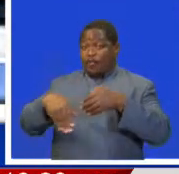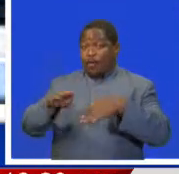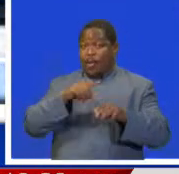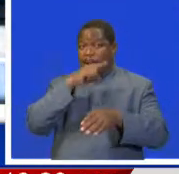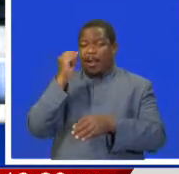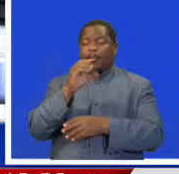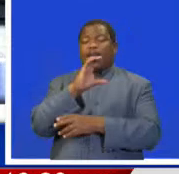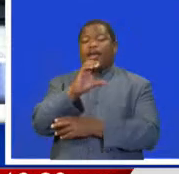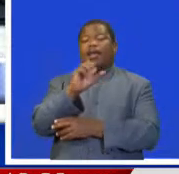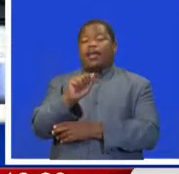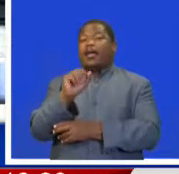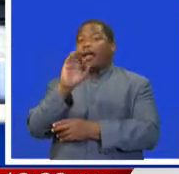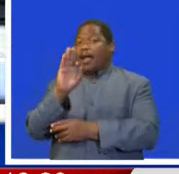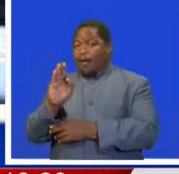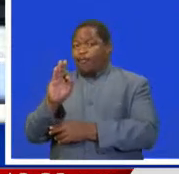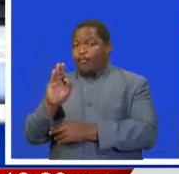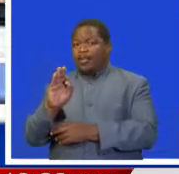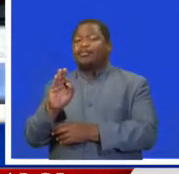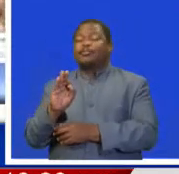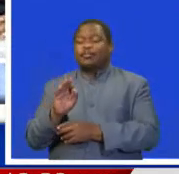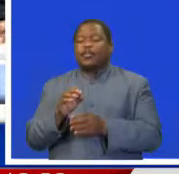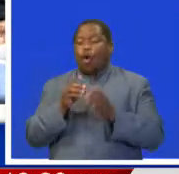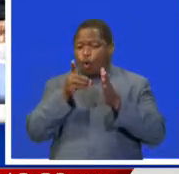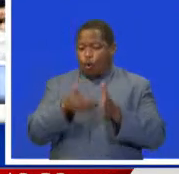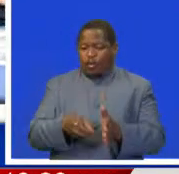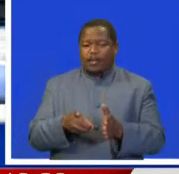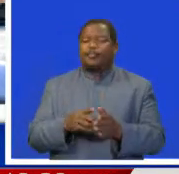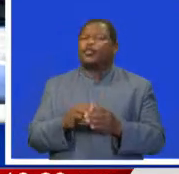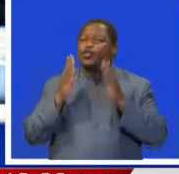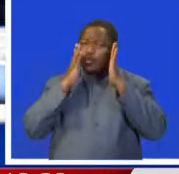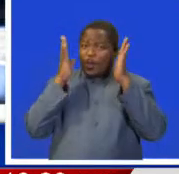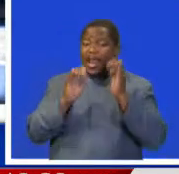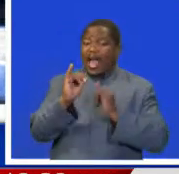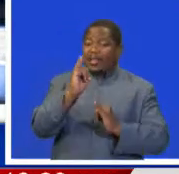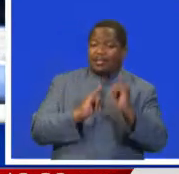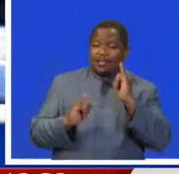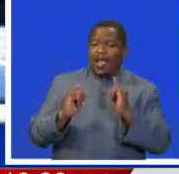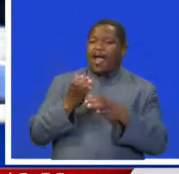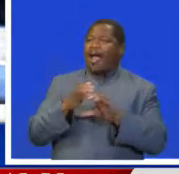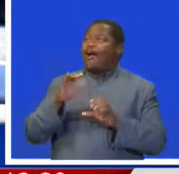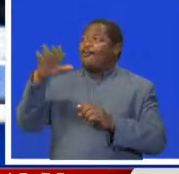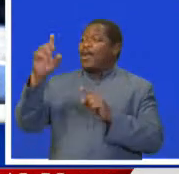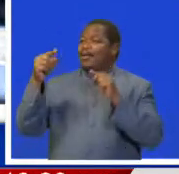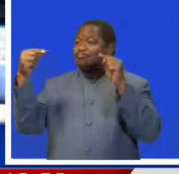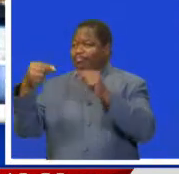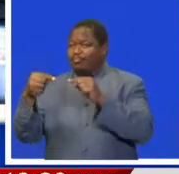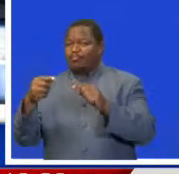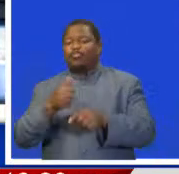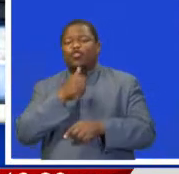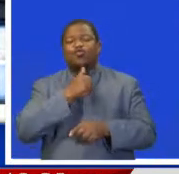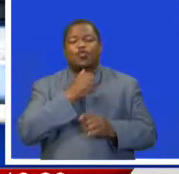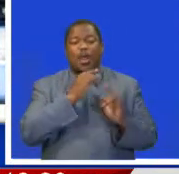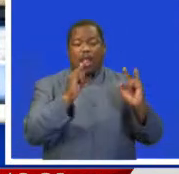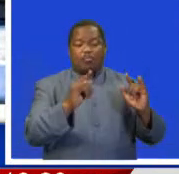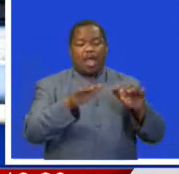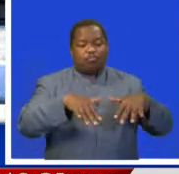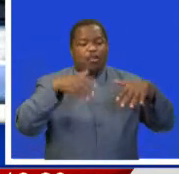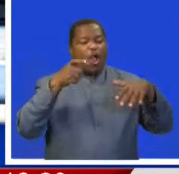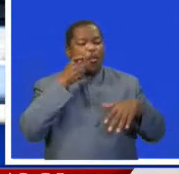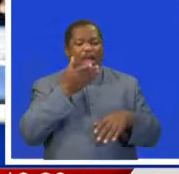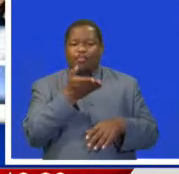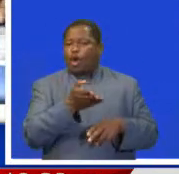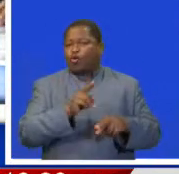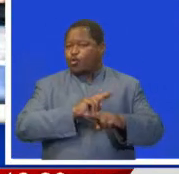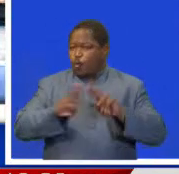lesive nalitawudlana emavange phandle kanjalo nemidlalo nje letawutsinza emacembu walapha eVenda kadlana emacembu angephandle ukuthi le